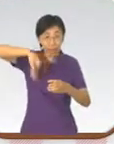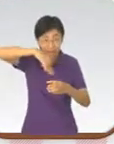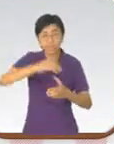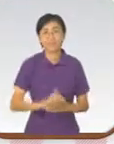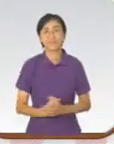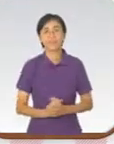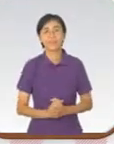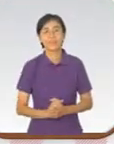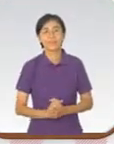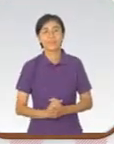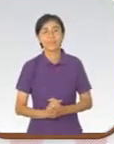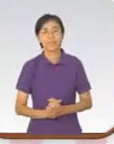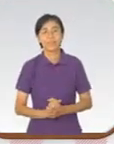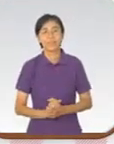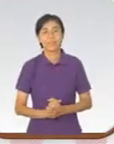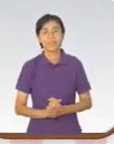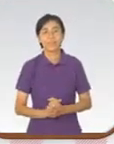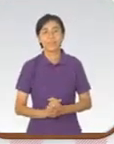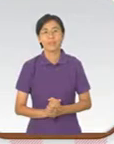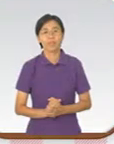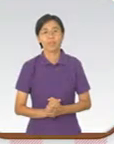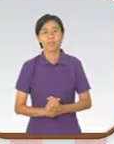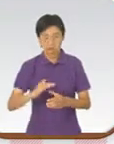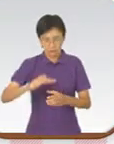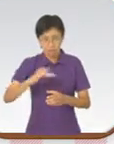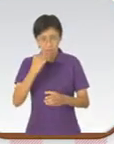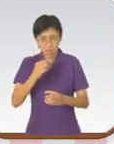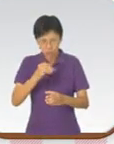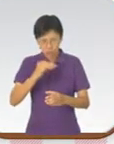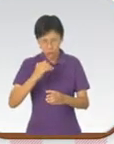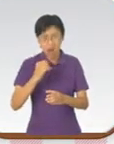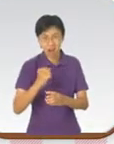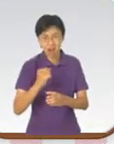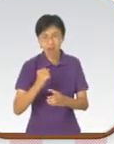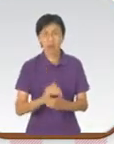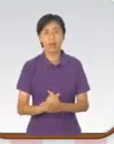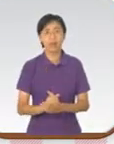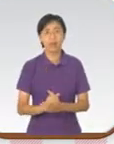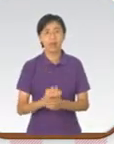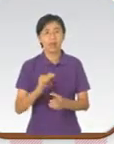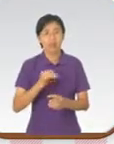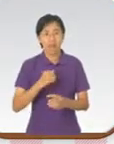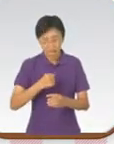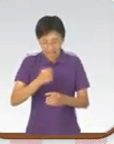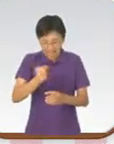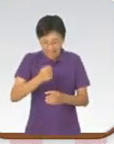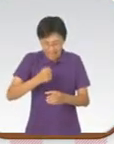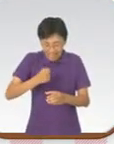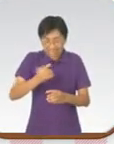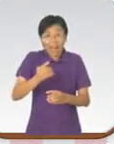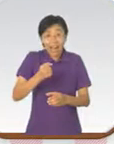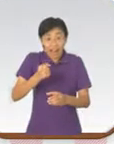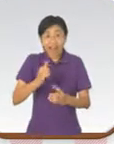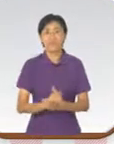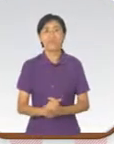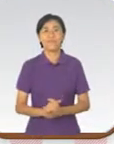ก อย่าไปใกล้เขามากเออนั่นแหละค่ะอย่าไปเอาหัวไปกดสูงหน่อยหัว เออสูงหน่อย หัวสูงนิดนึง